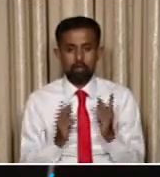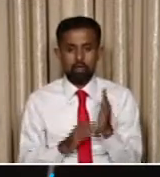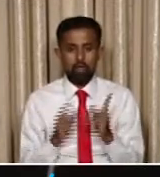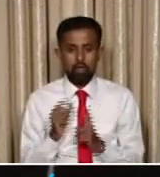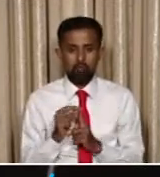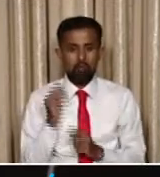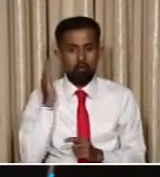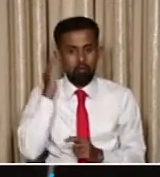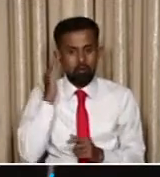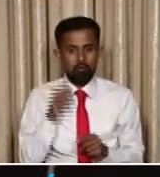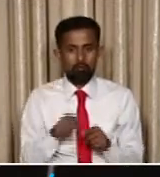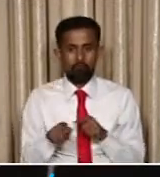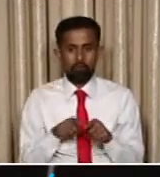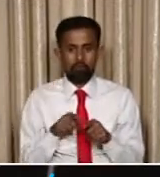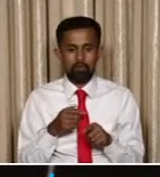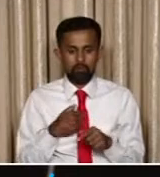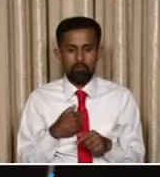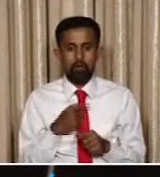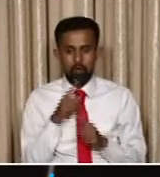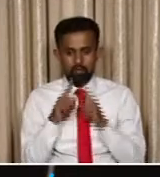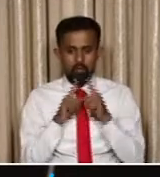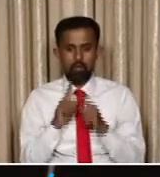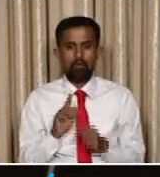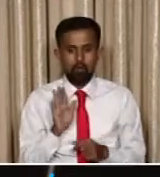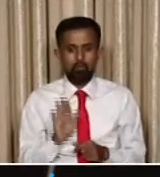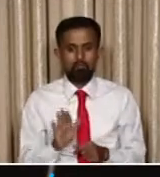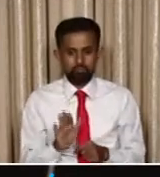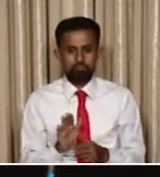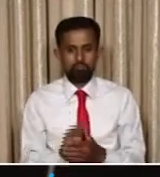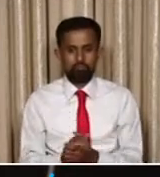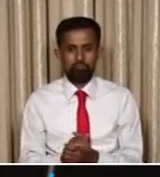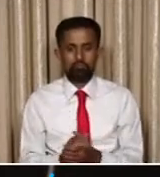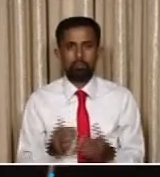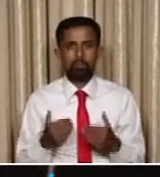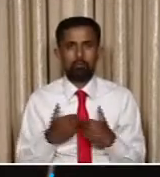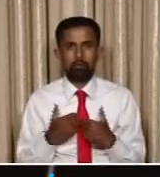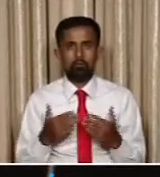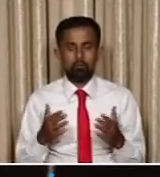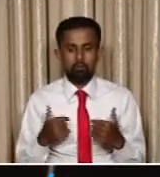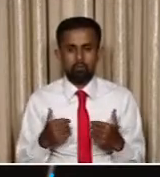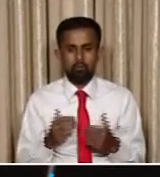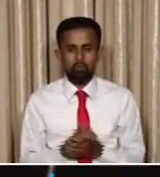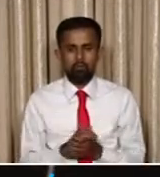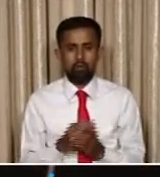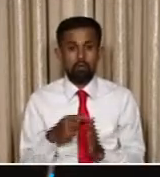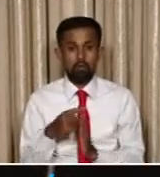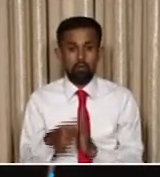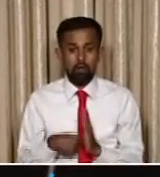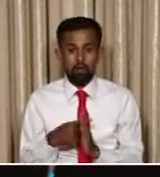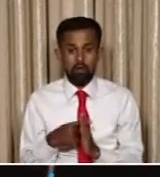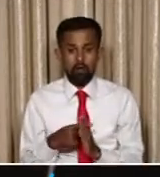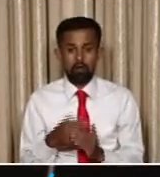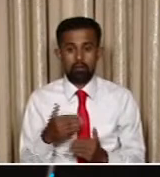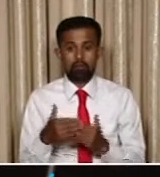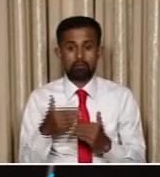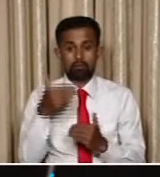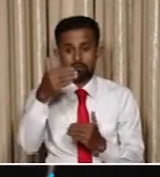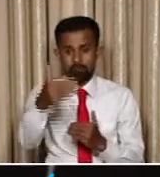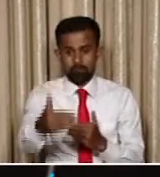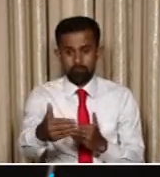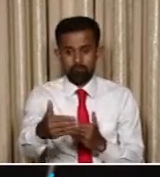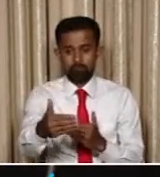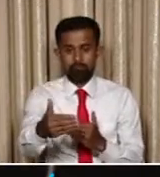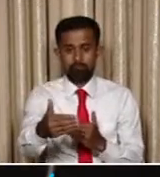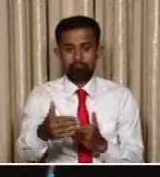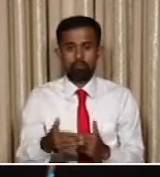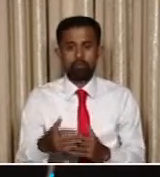හැටියට මේක ගැන මම කතා කළ යුතුයි. අපි තවත් මේ රට ඉදිරියට මේ